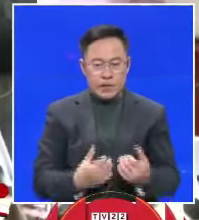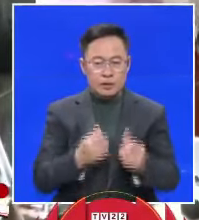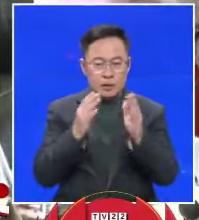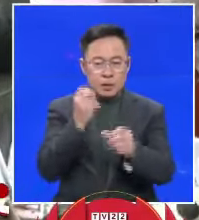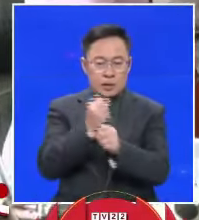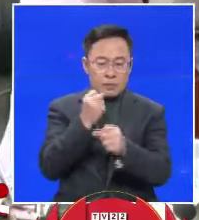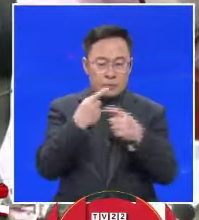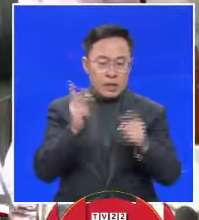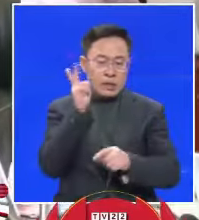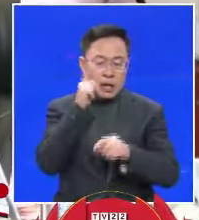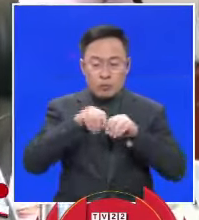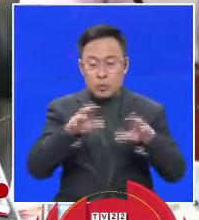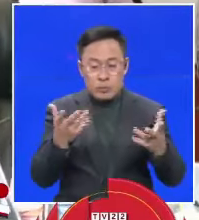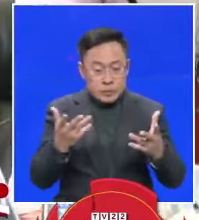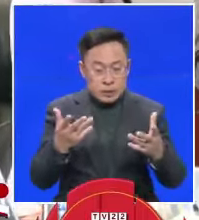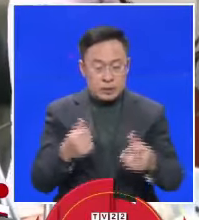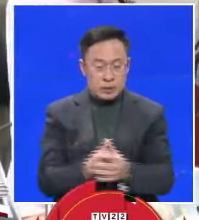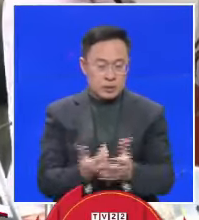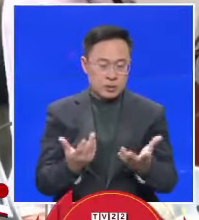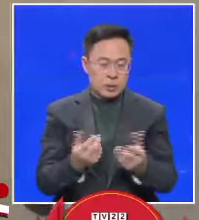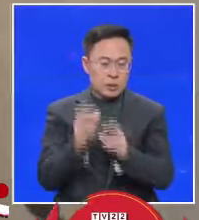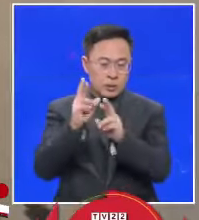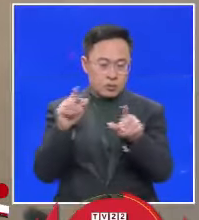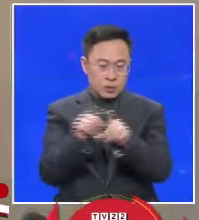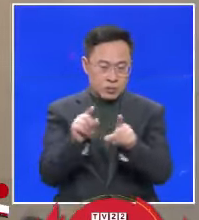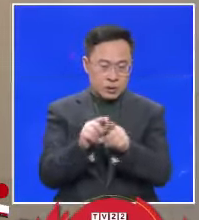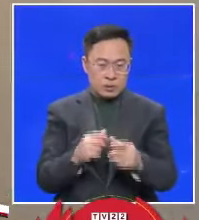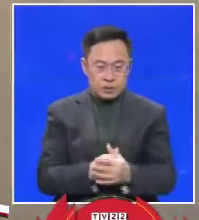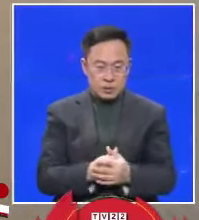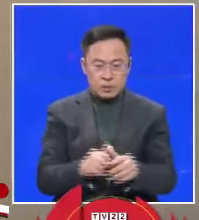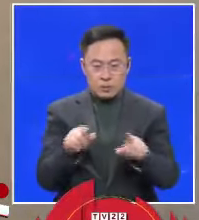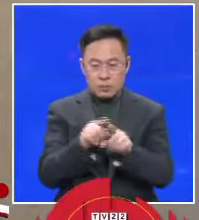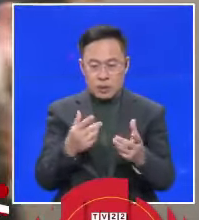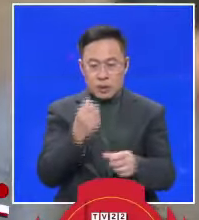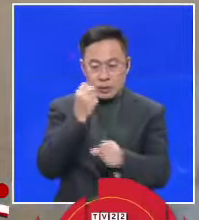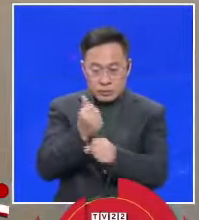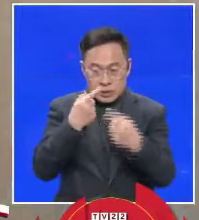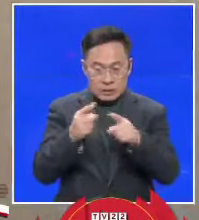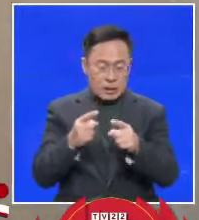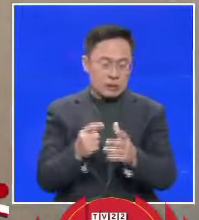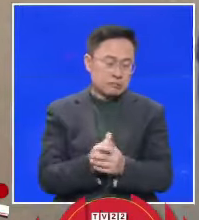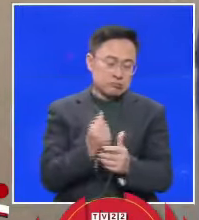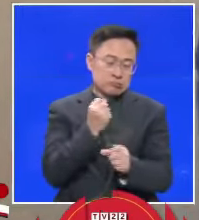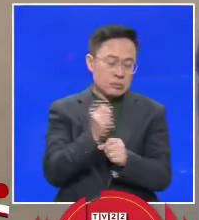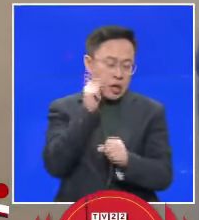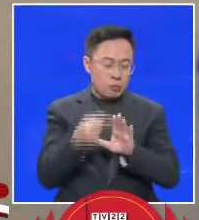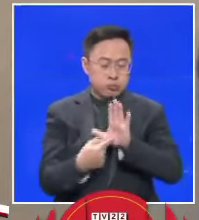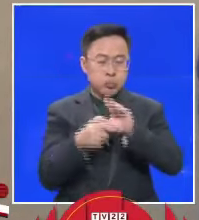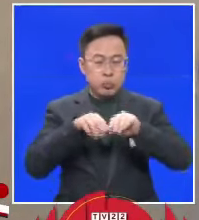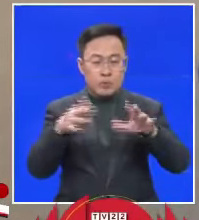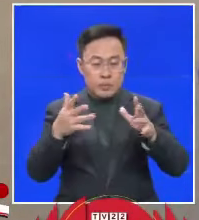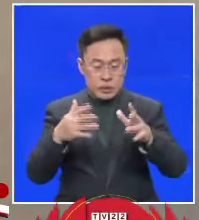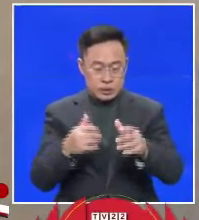แต่ถ้าทำดีแล้วไม่เด่นระวังจะไม่ได้นั่งเก้าอี้ต่อ เออนะคะเขาบอกว่ามันจะมีรัฐมนตรีที่เป็นรัฐม